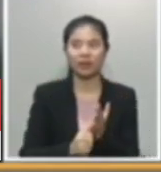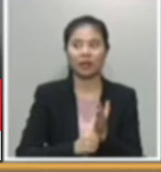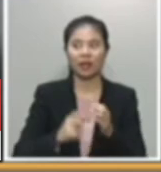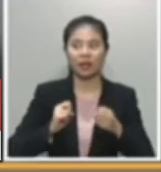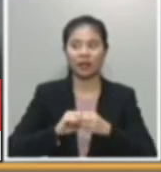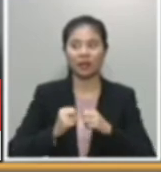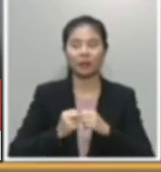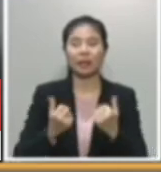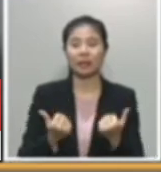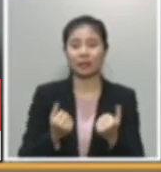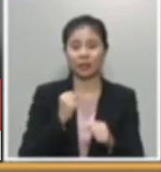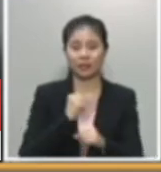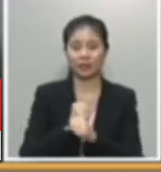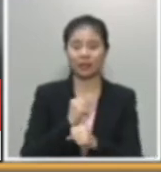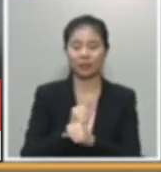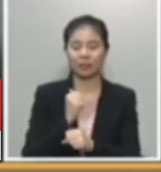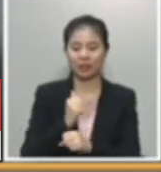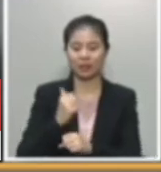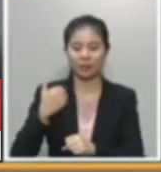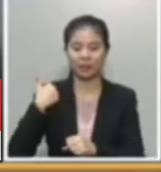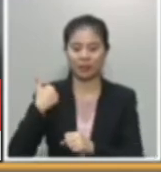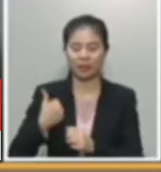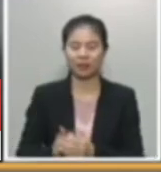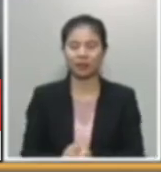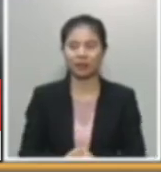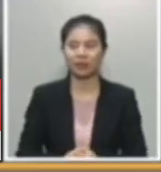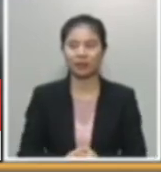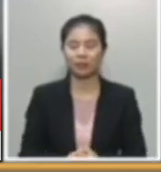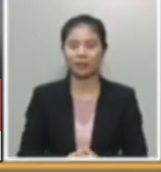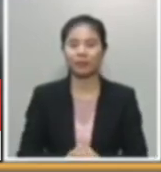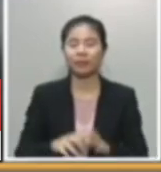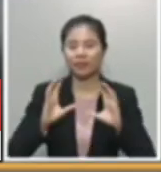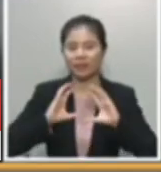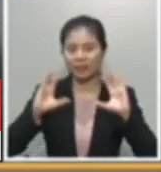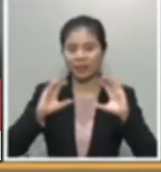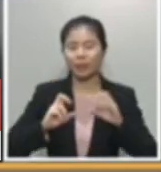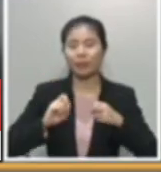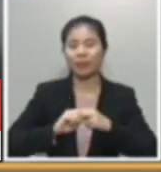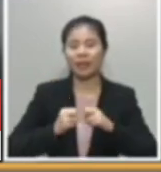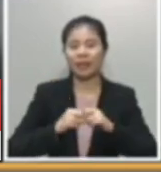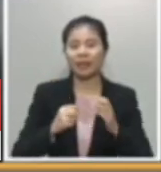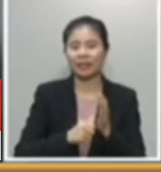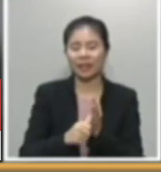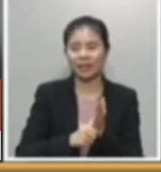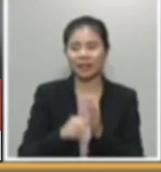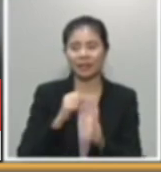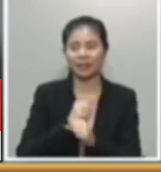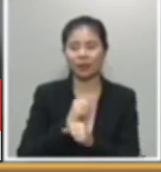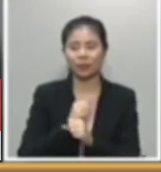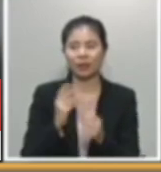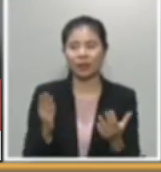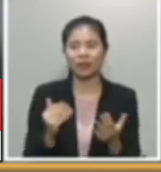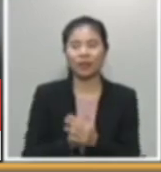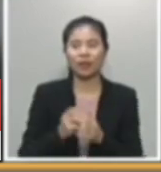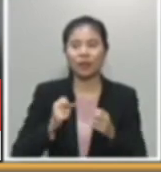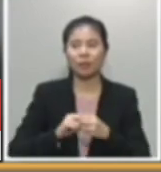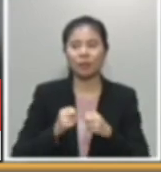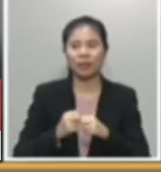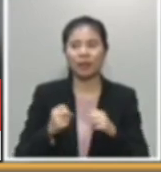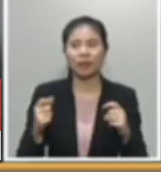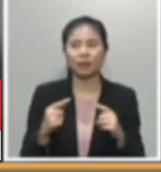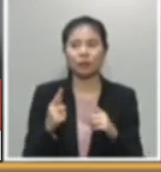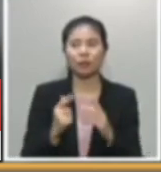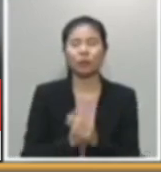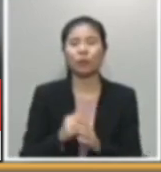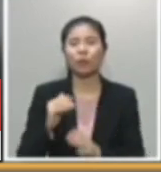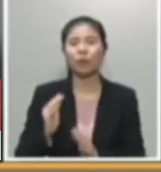านี้ได้หรือไม่และรัฐบาลแก้ปากท้องแก้ปัญหาปากท้องของ